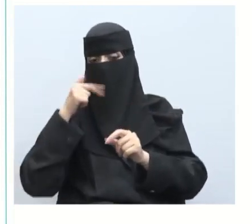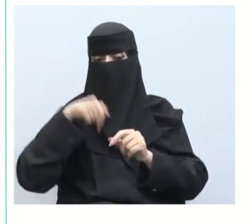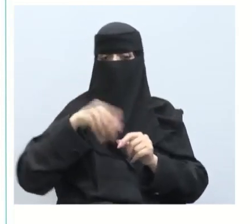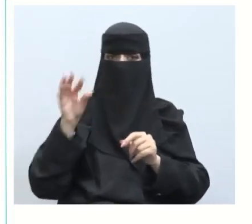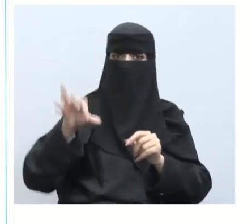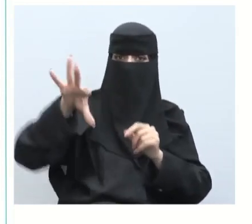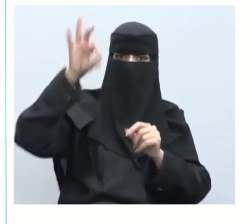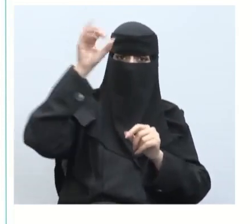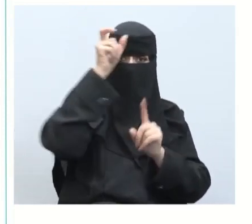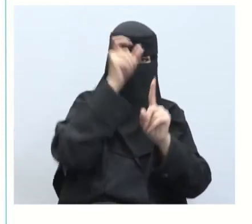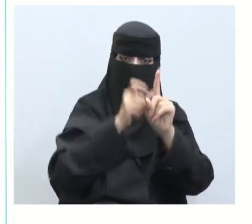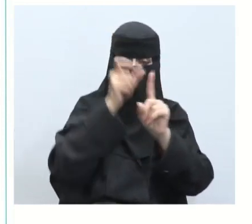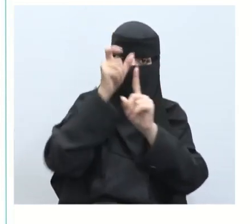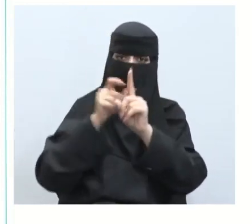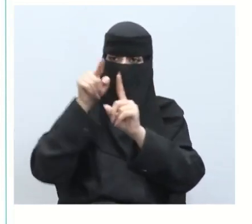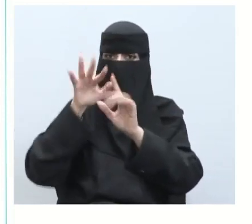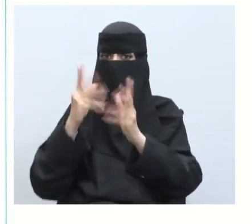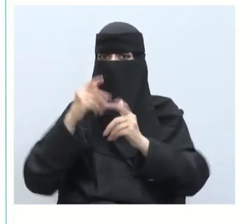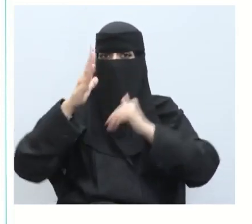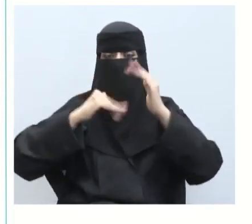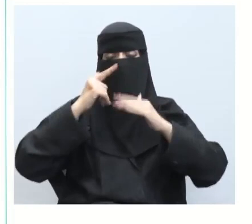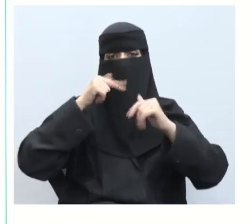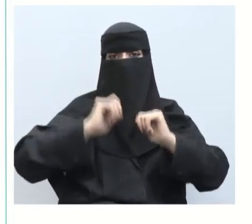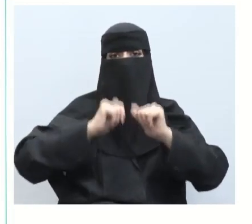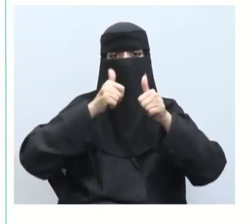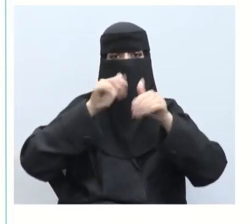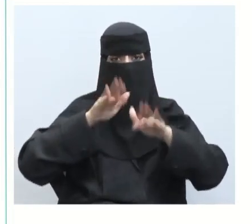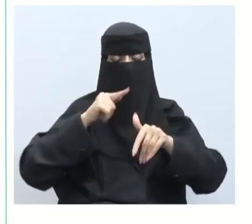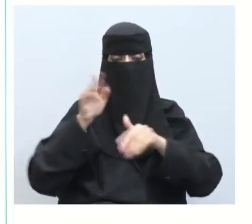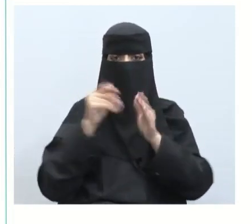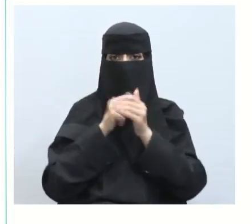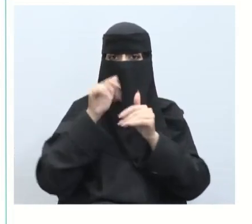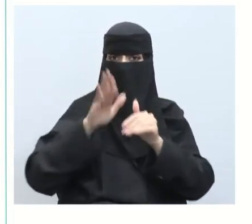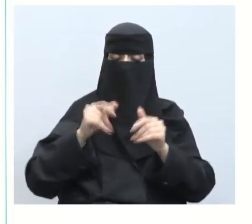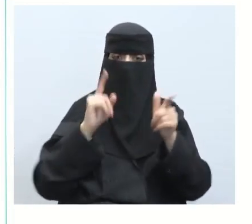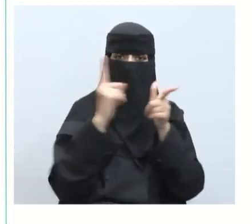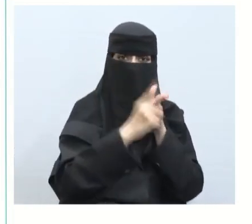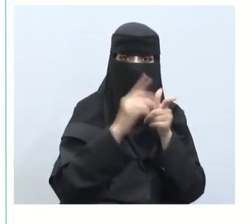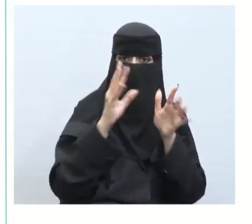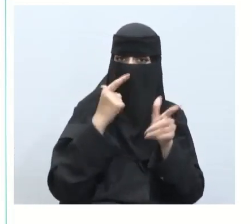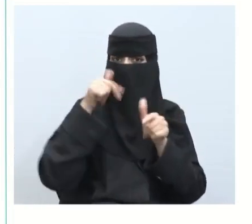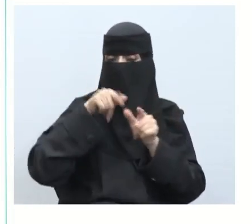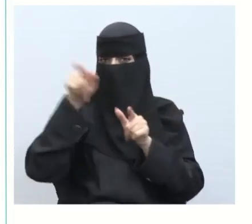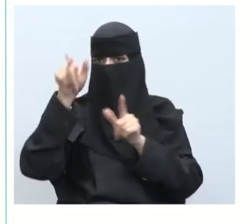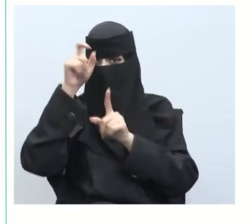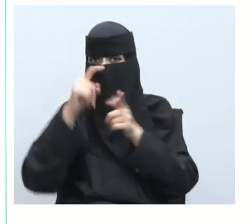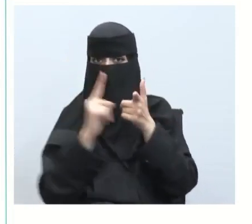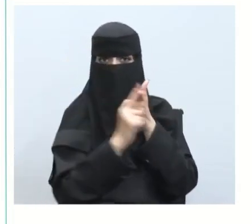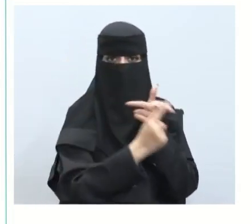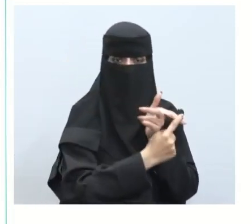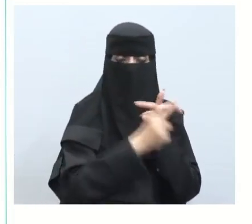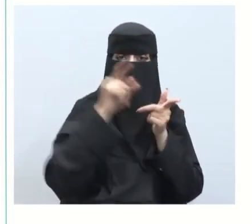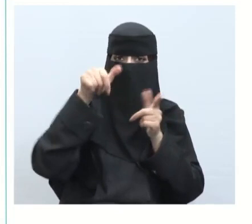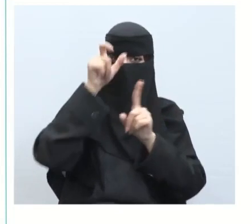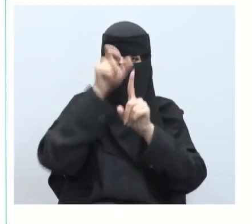يوظف الاشخاص وفقا لمهاراتهم وقدراتهم ومكانتهم ايضا الوكلاء من سيضع وكيل للطلاب من سيضع